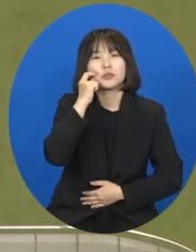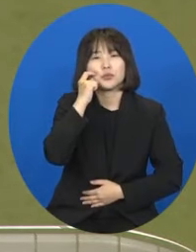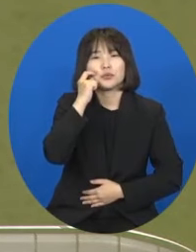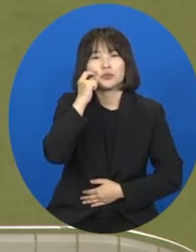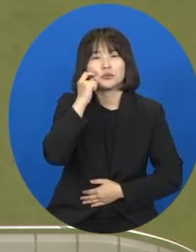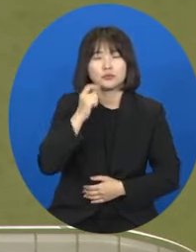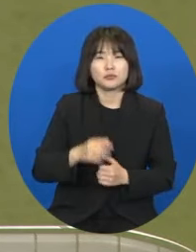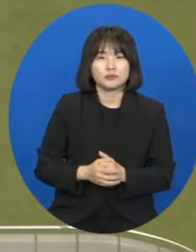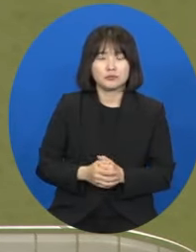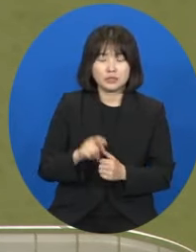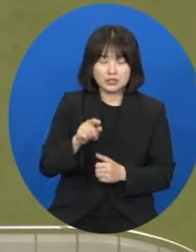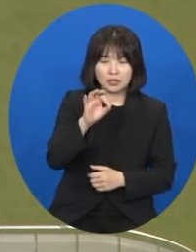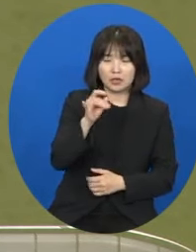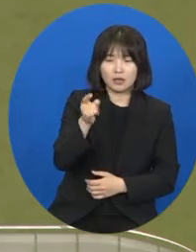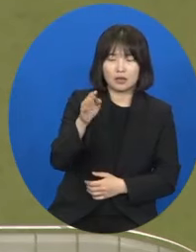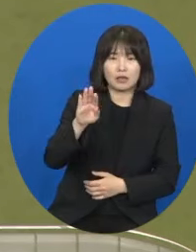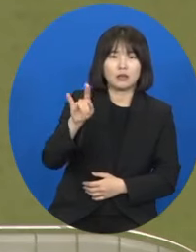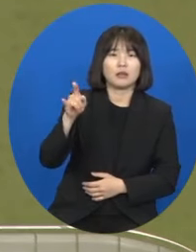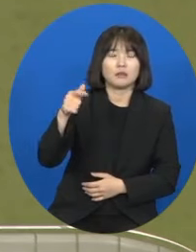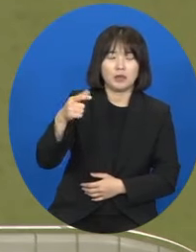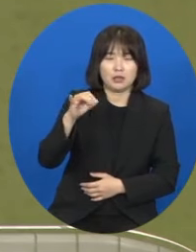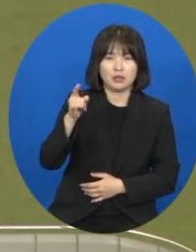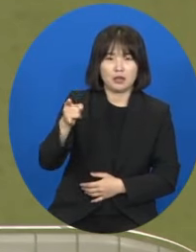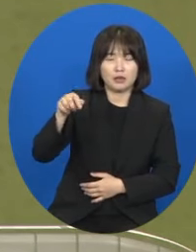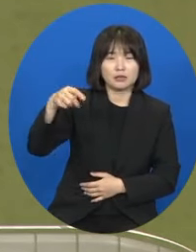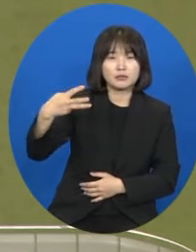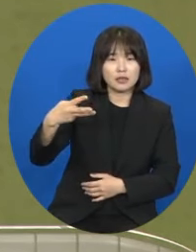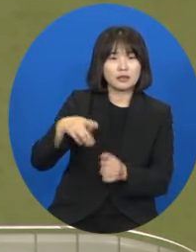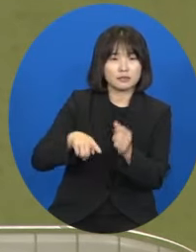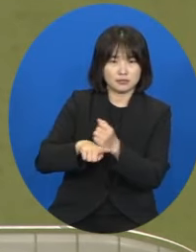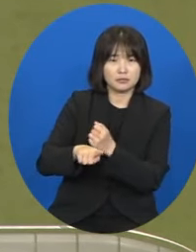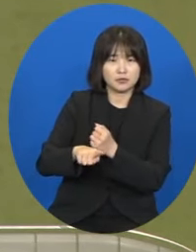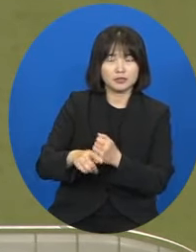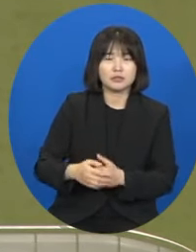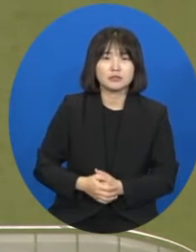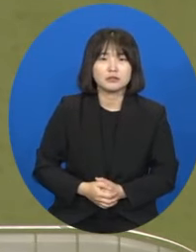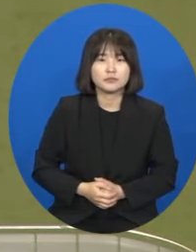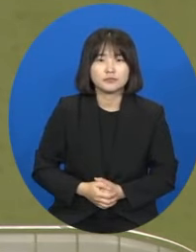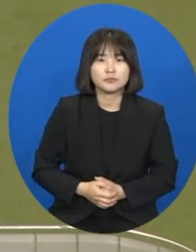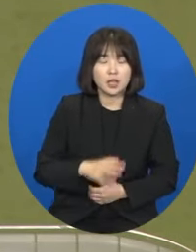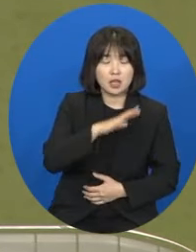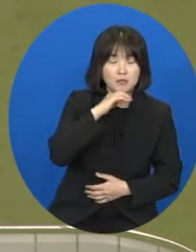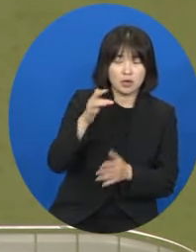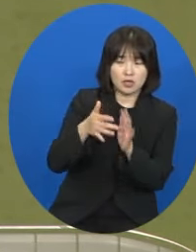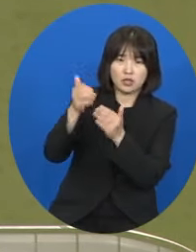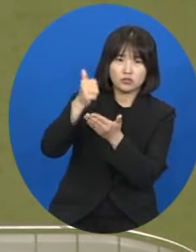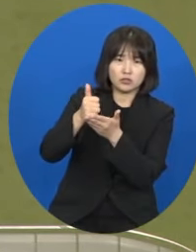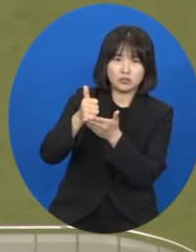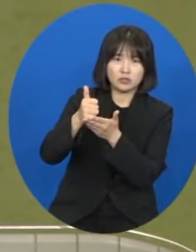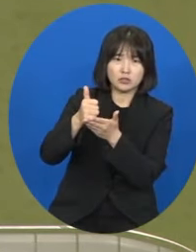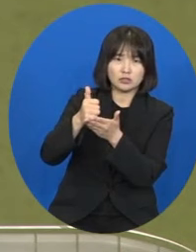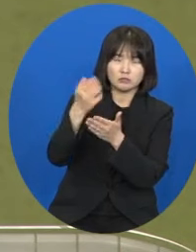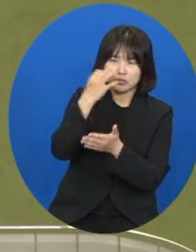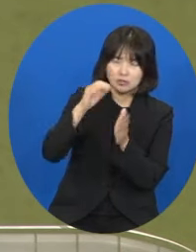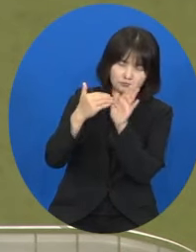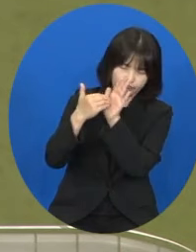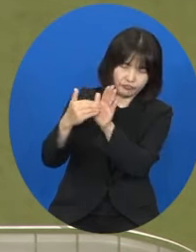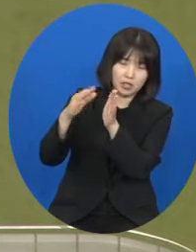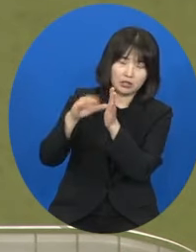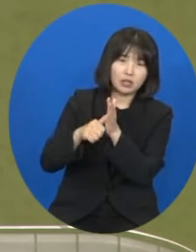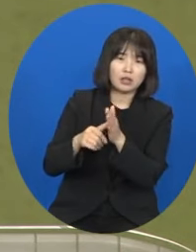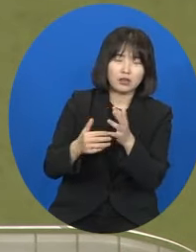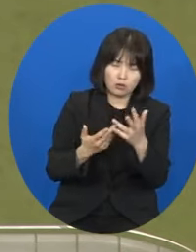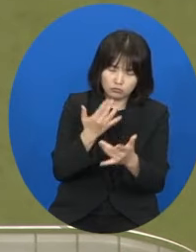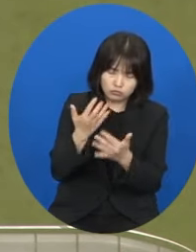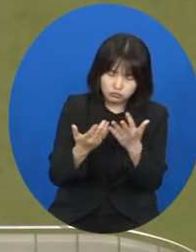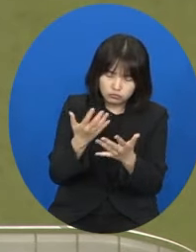그것이 에베네셀의 의미이죠. 베드로가 예수님 세 번 부인할 때 어디에서 부인했습니까? 숯불 쬐다가 난 주님